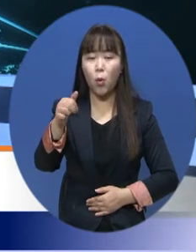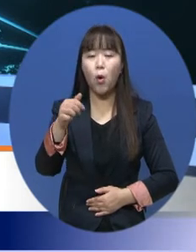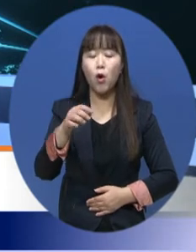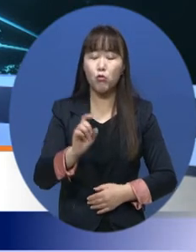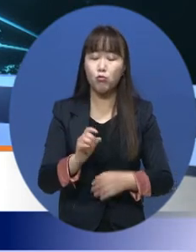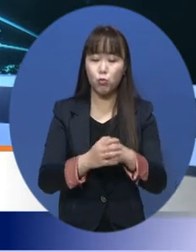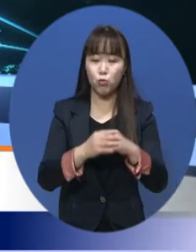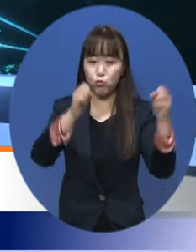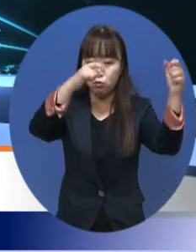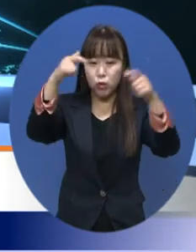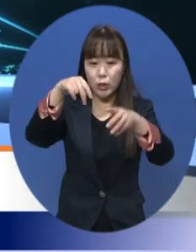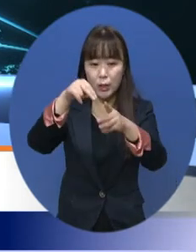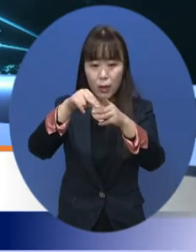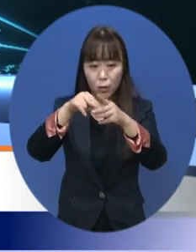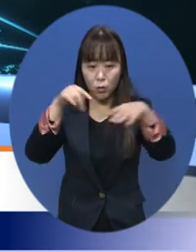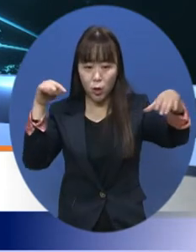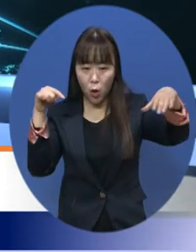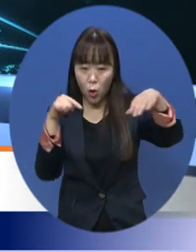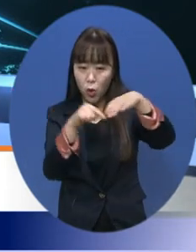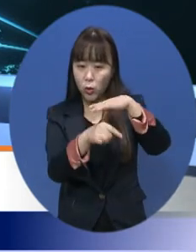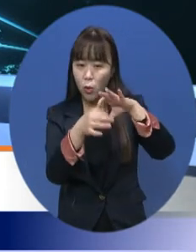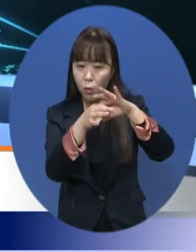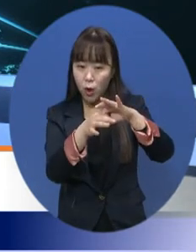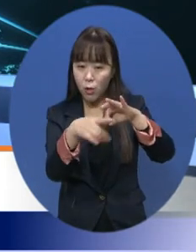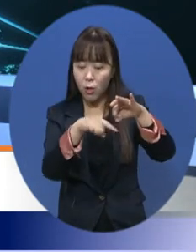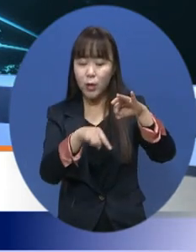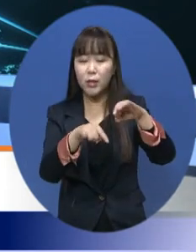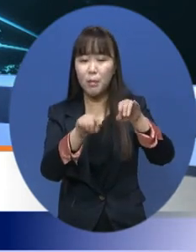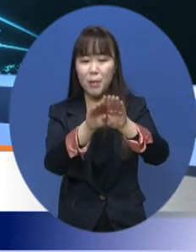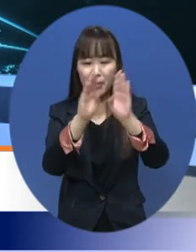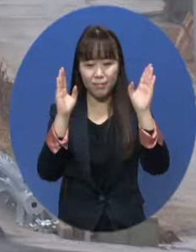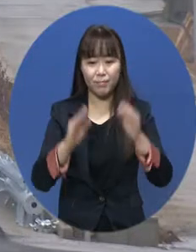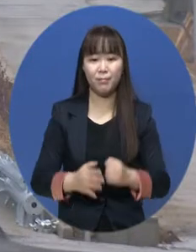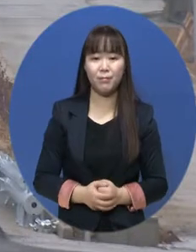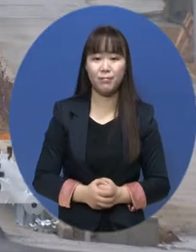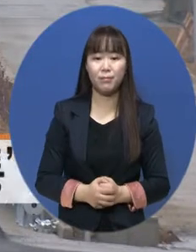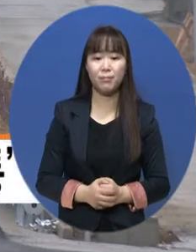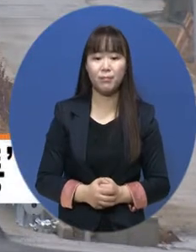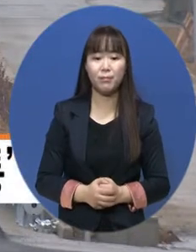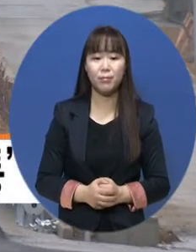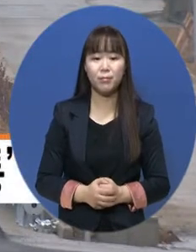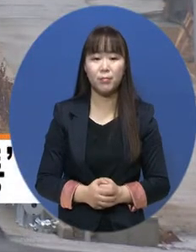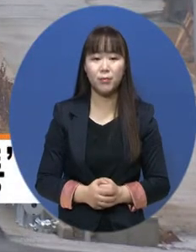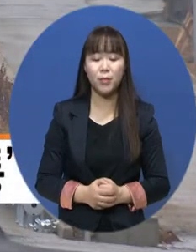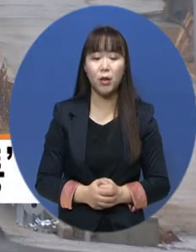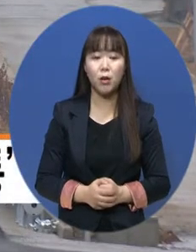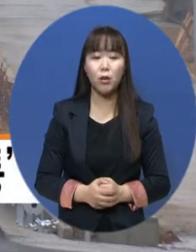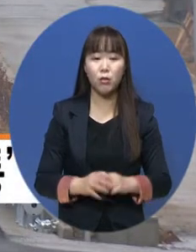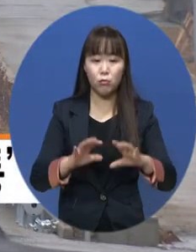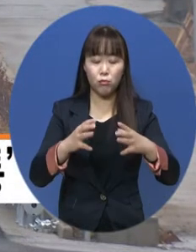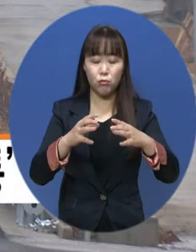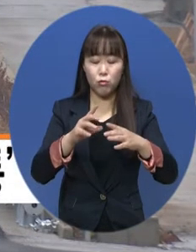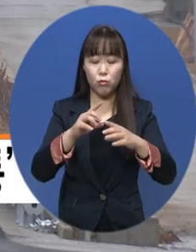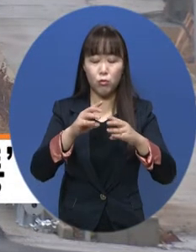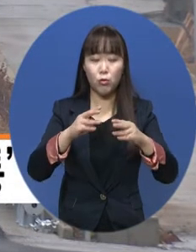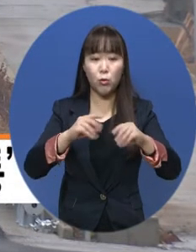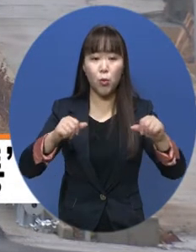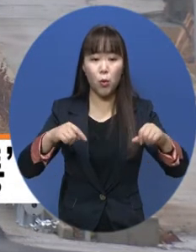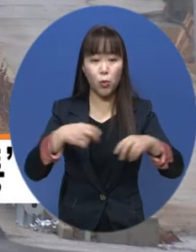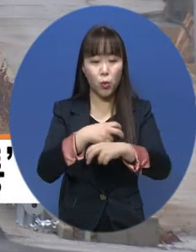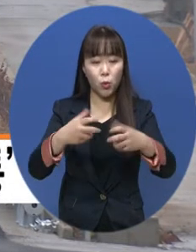구간을 터널로 개설한 선형 개량 구간이 개통했습니다. 전남 고흥군이 국토교통부에서